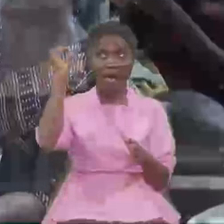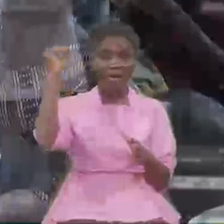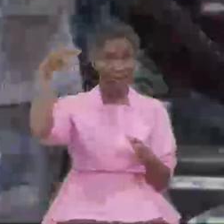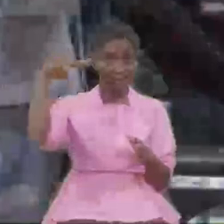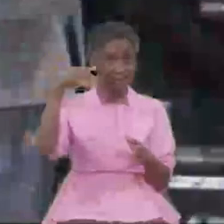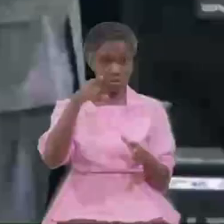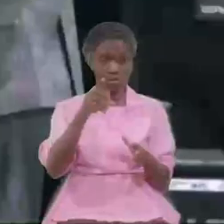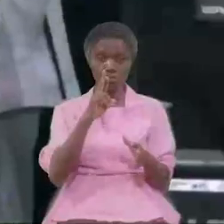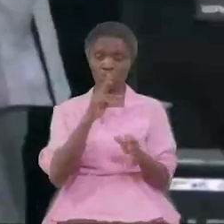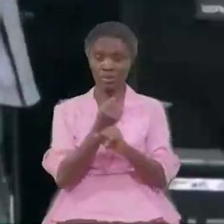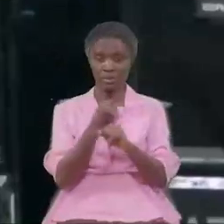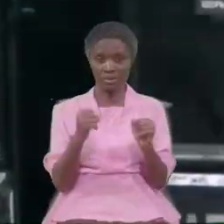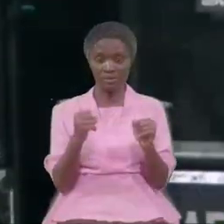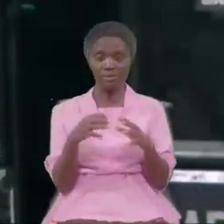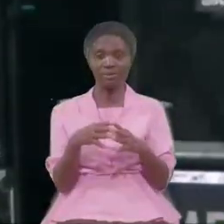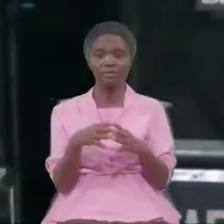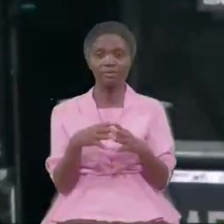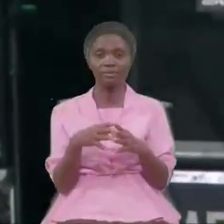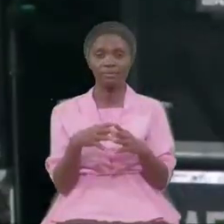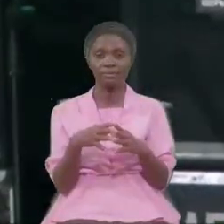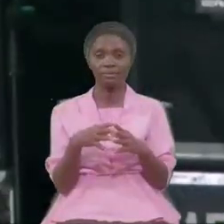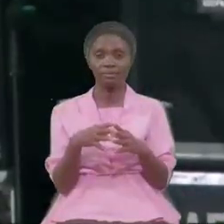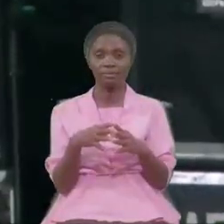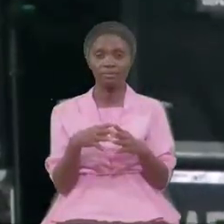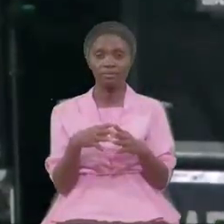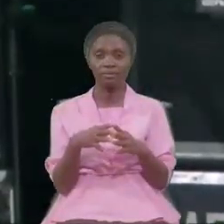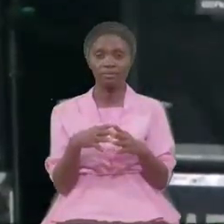Car c'est par la grâce que vous êtes sauvés.